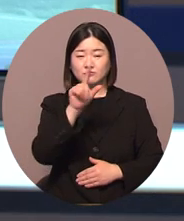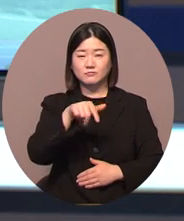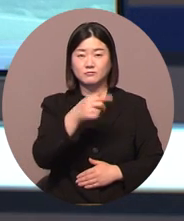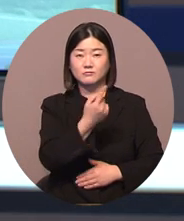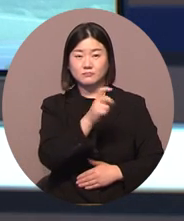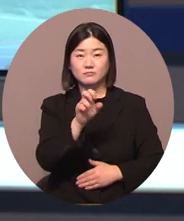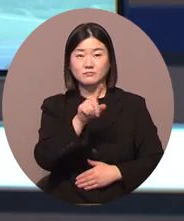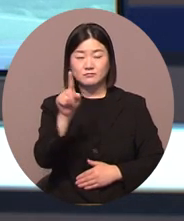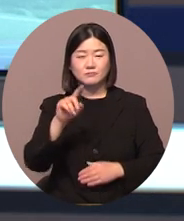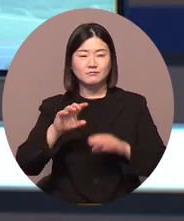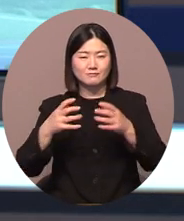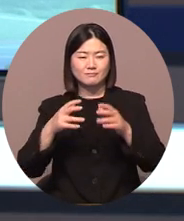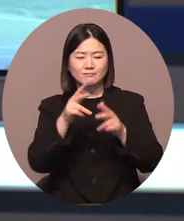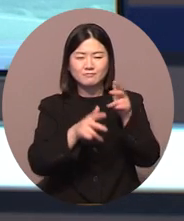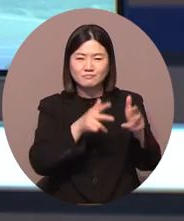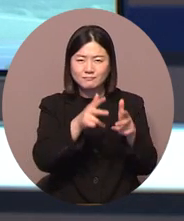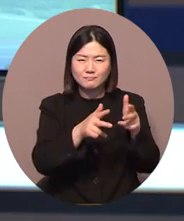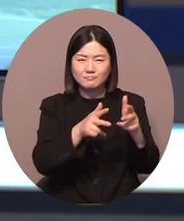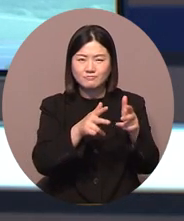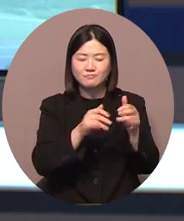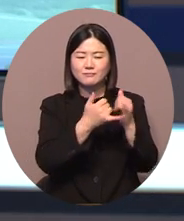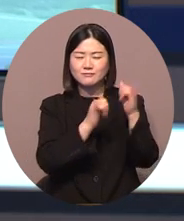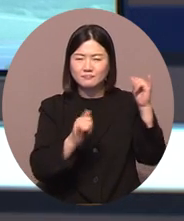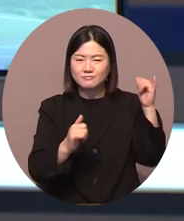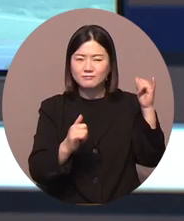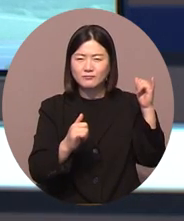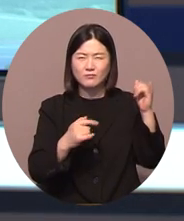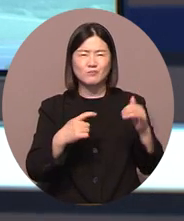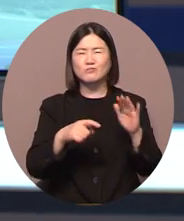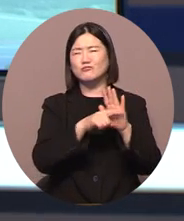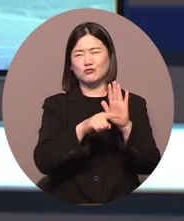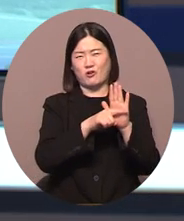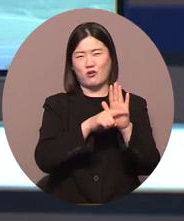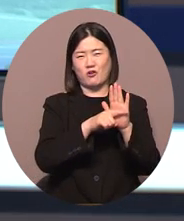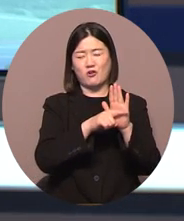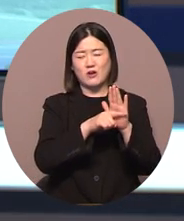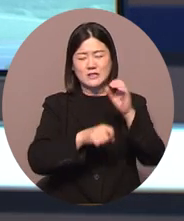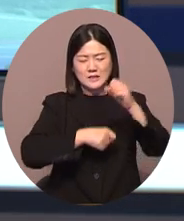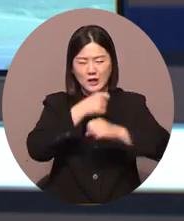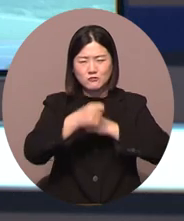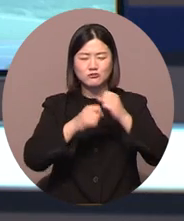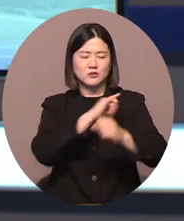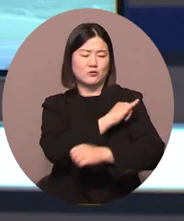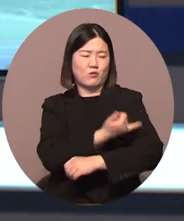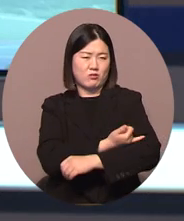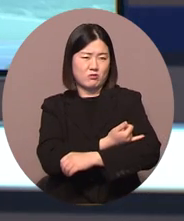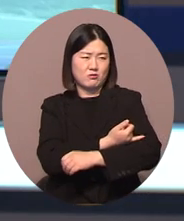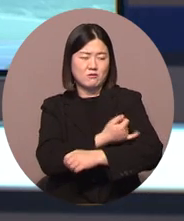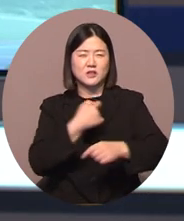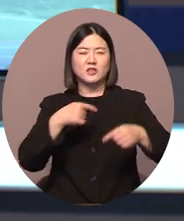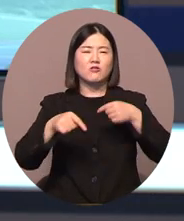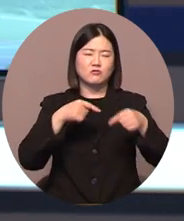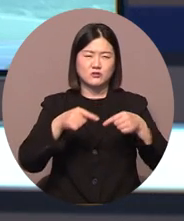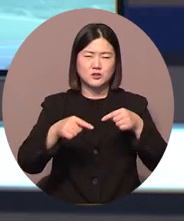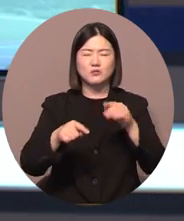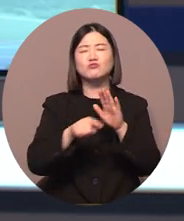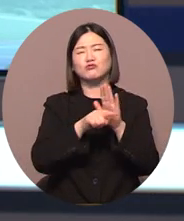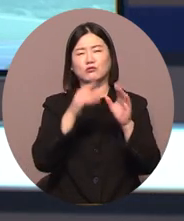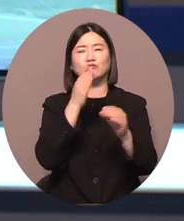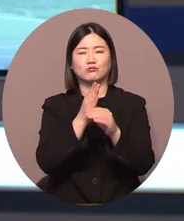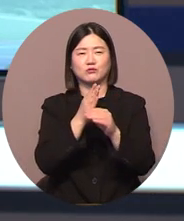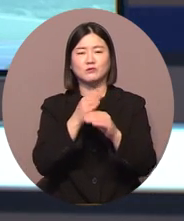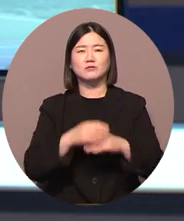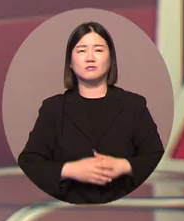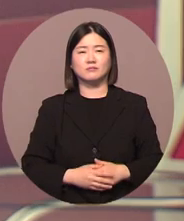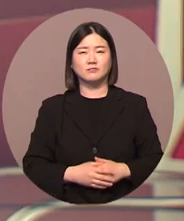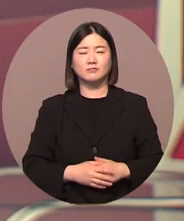세력들은 산업화 근대화의 역사를 부정하고 자유와 인권 법치를 부정하고